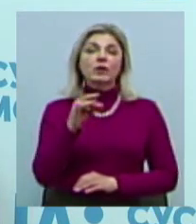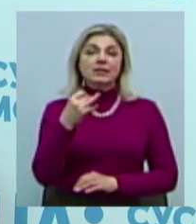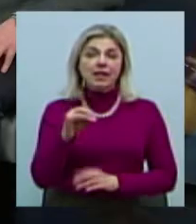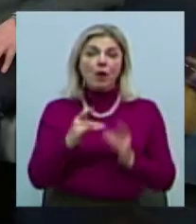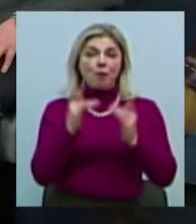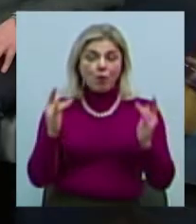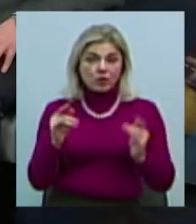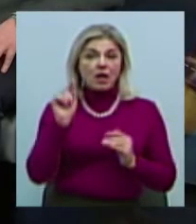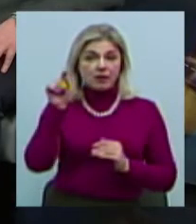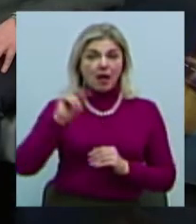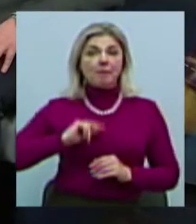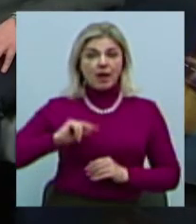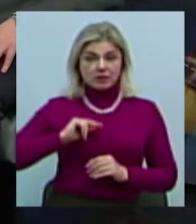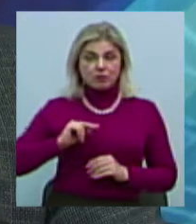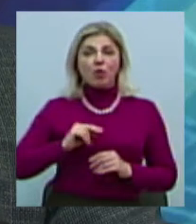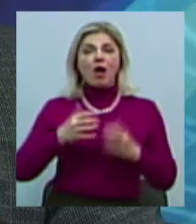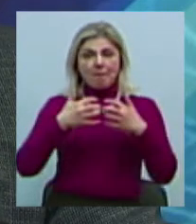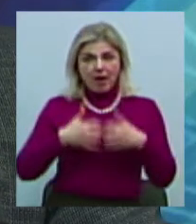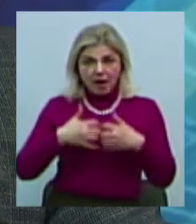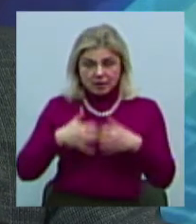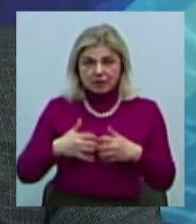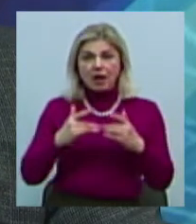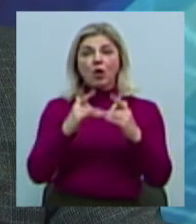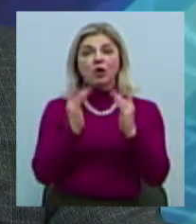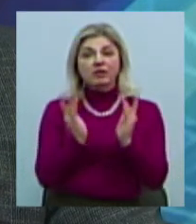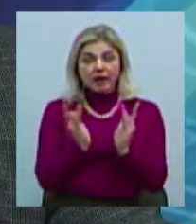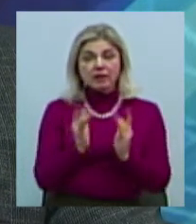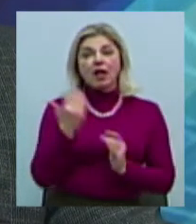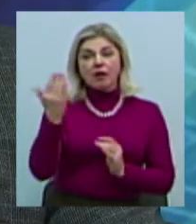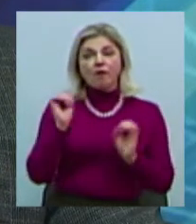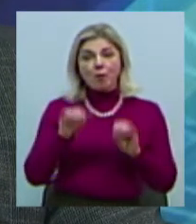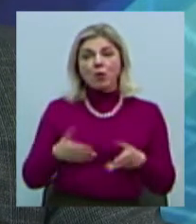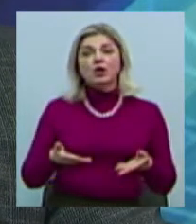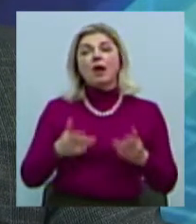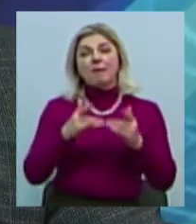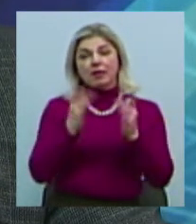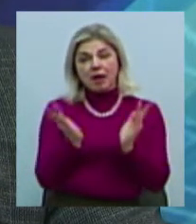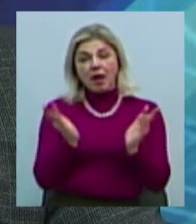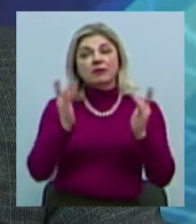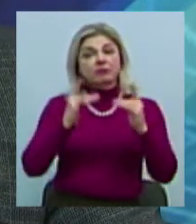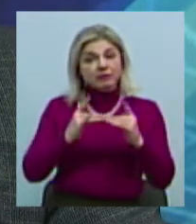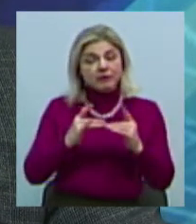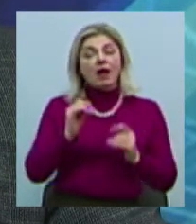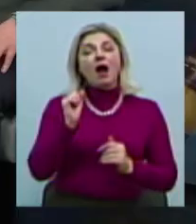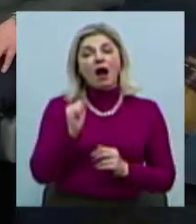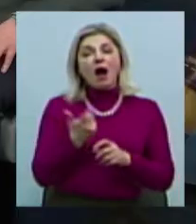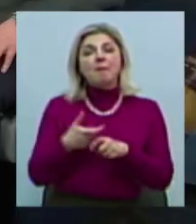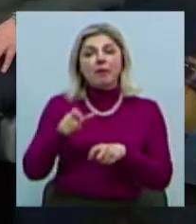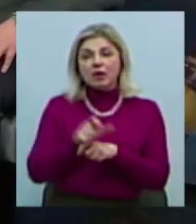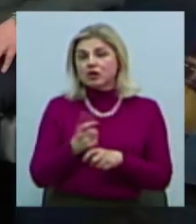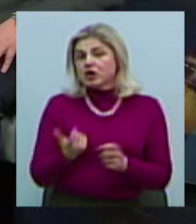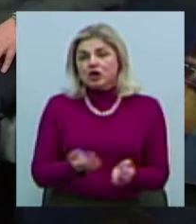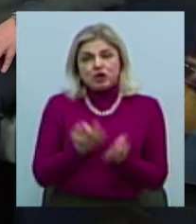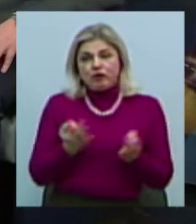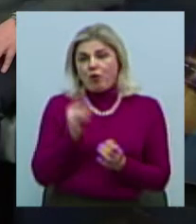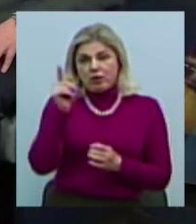ньому працює нормально механізм розведення, тобто його можна підняти і скласти, але більше практично нічого там не